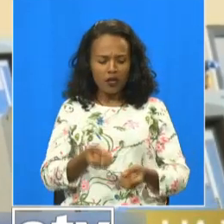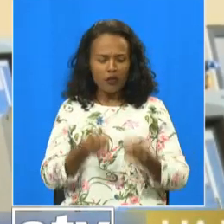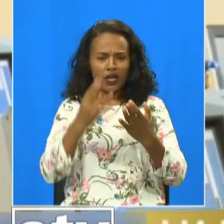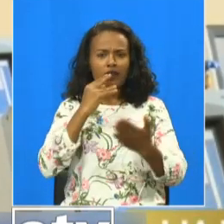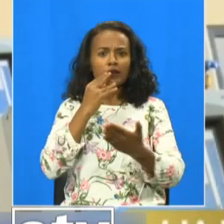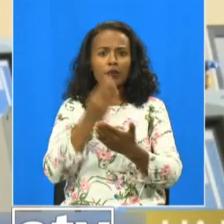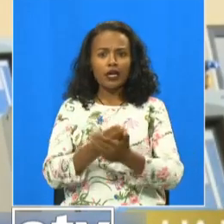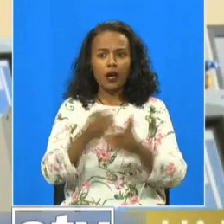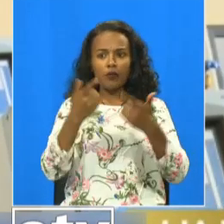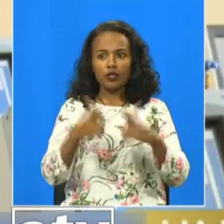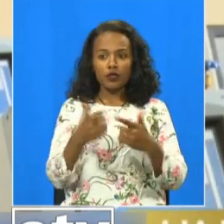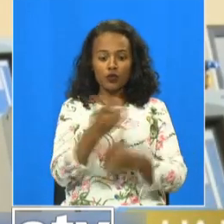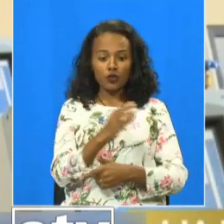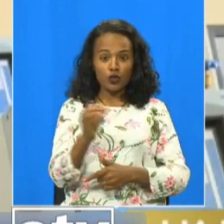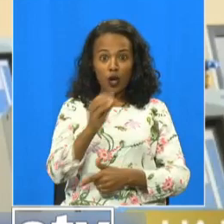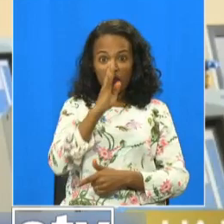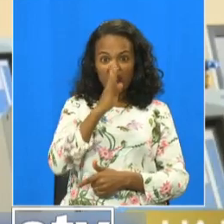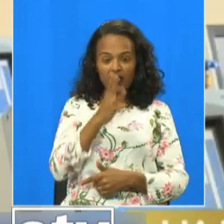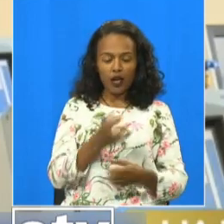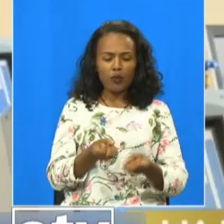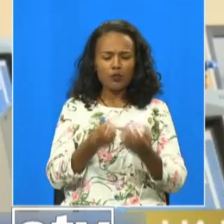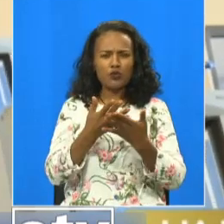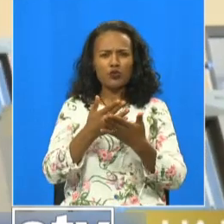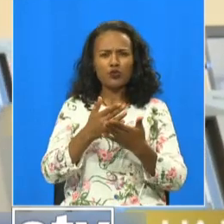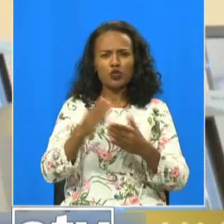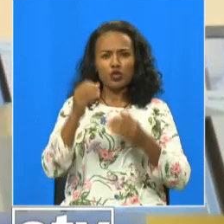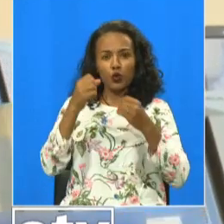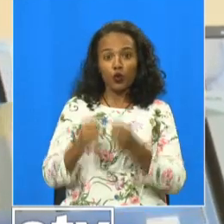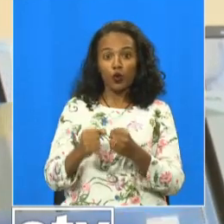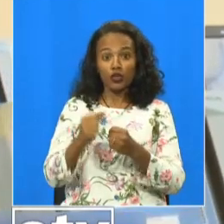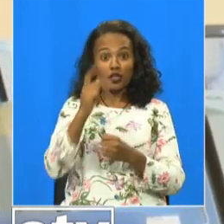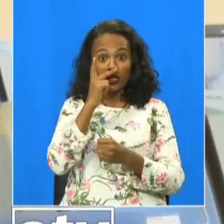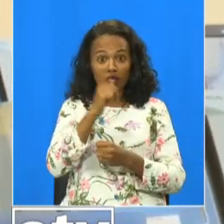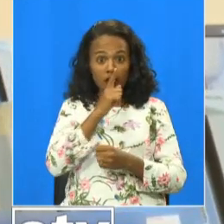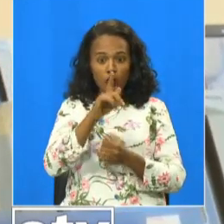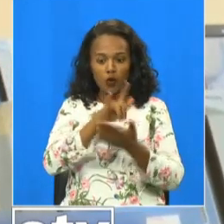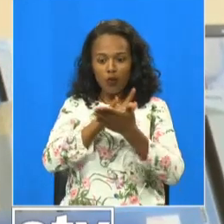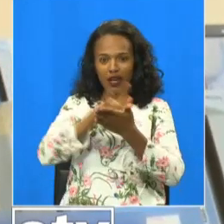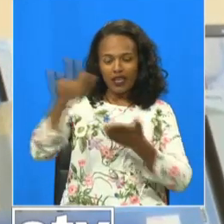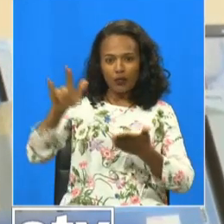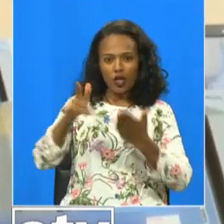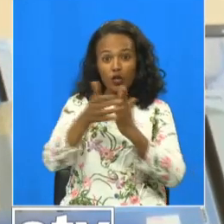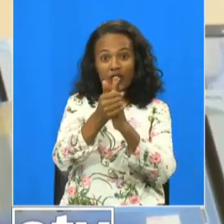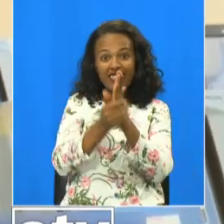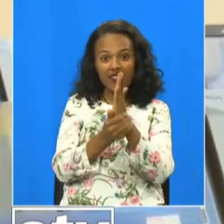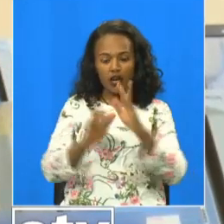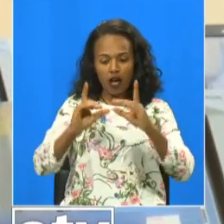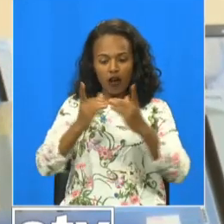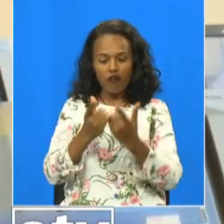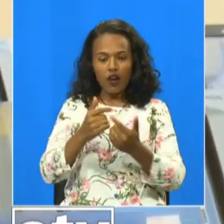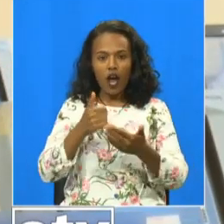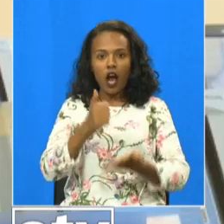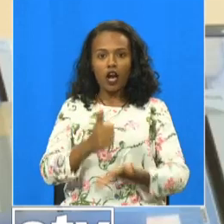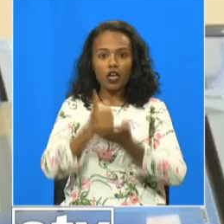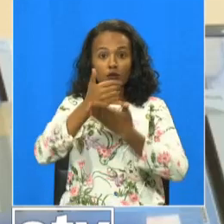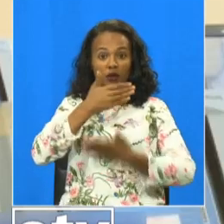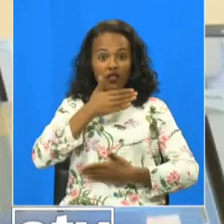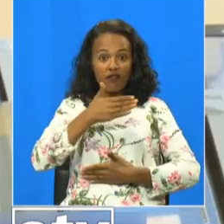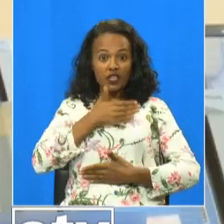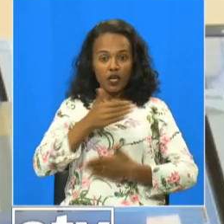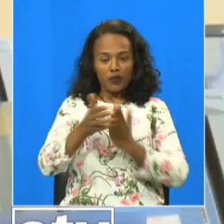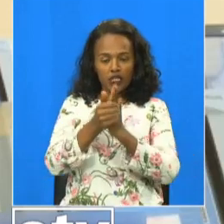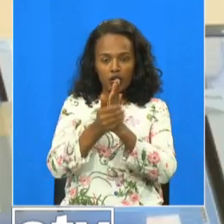መልካም እድሎችንና በፈጠራ በርካታ መቀቀቶችን ያሳየ ነው። በአየር መንገዱ የጥገና ክፍል አጋዥ የመተንፈሻ መሳሪያዎችን